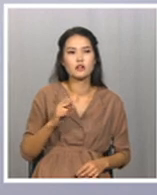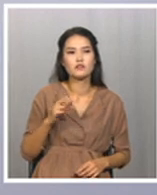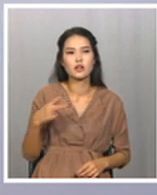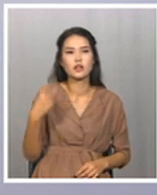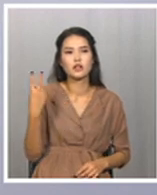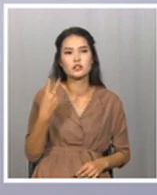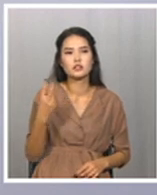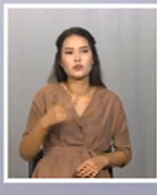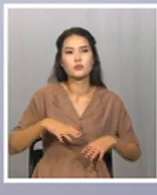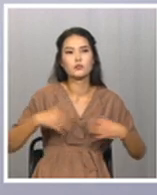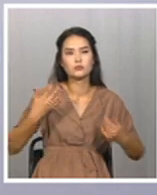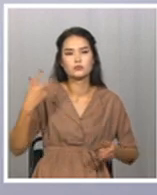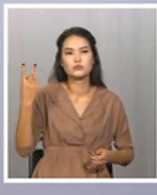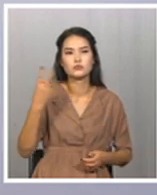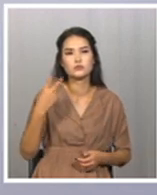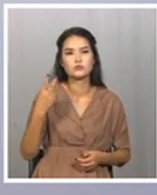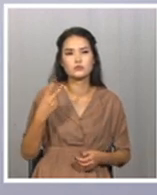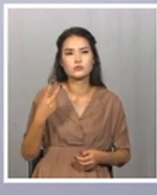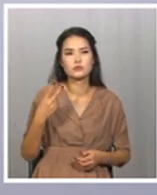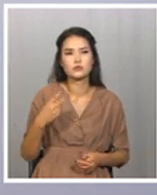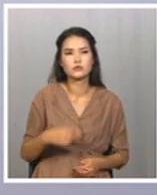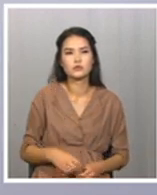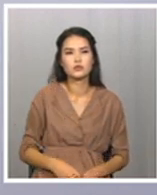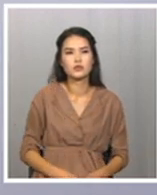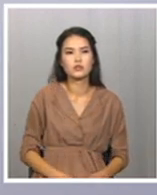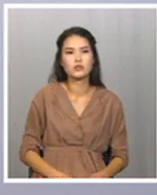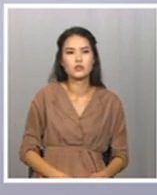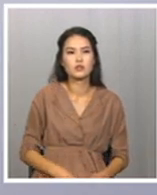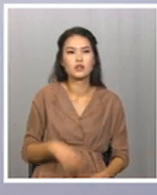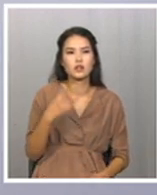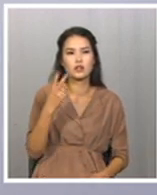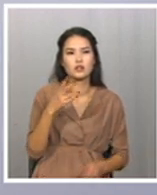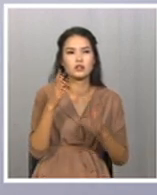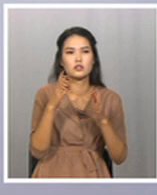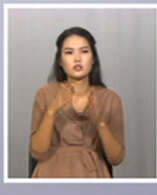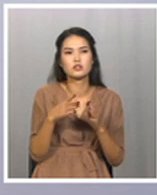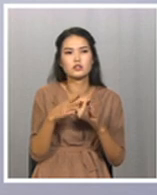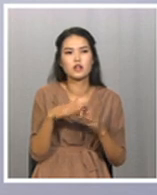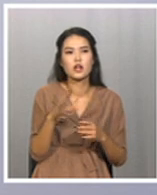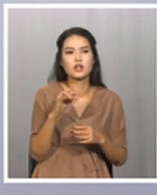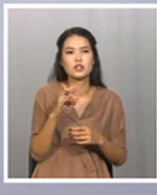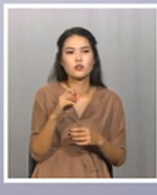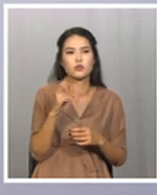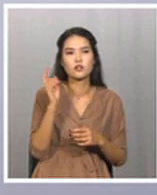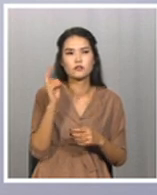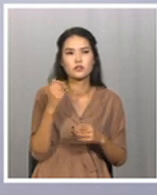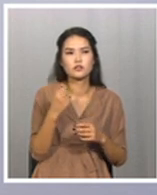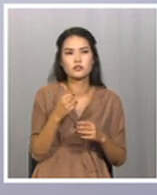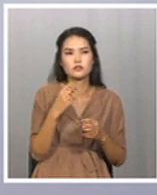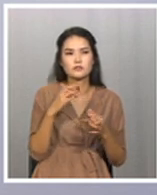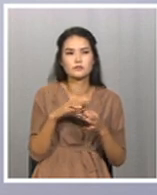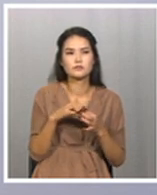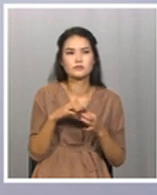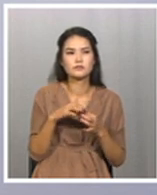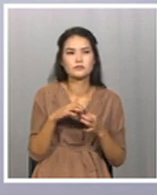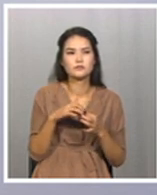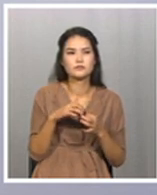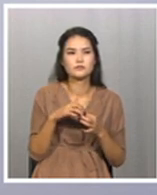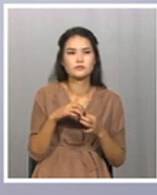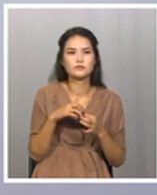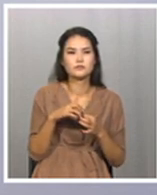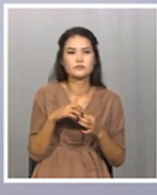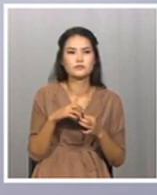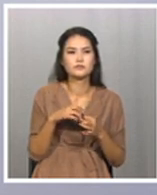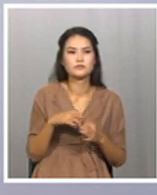екінші шеректен алынған бұрыш. Екінші шеректе синустың таңбасы плюс екен білеміз. Оны көрсетіп тұр. Плюс 4-тен 1.